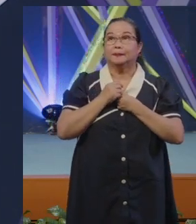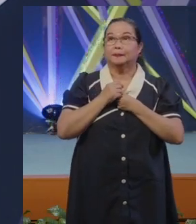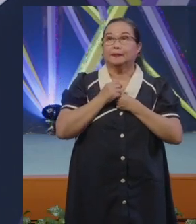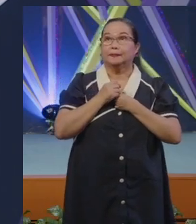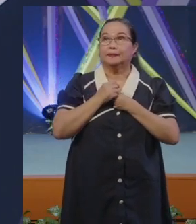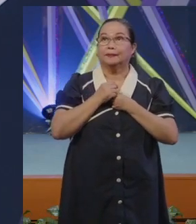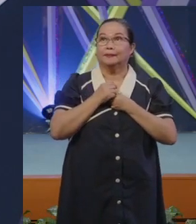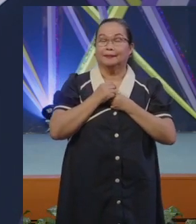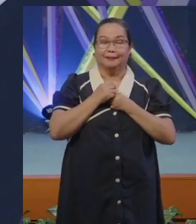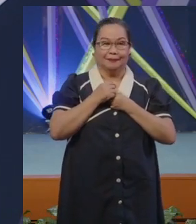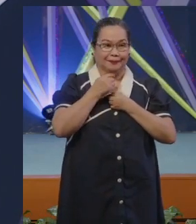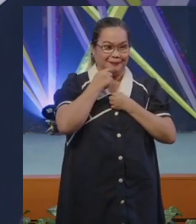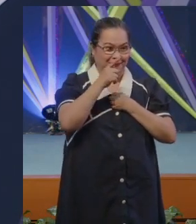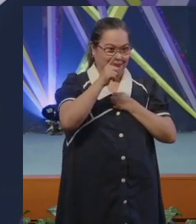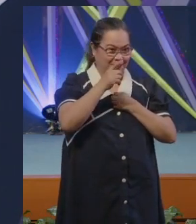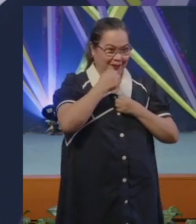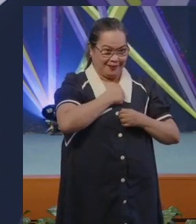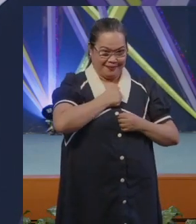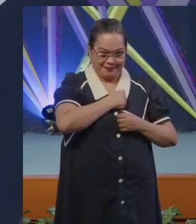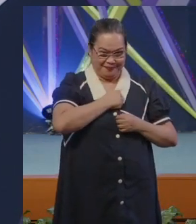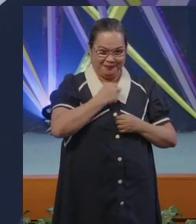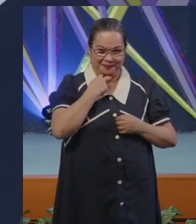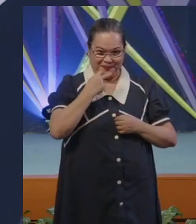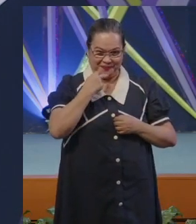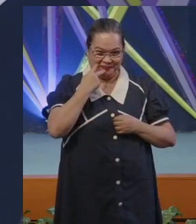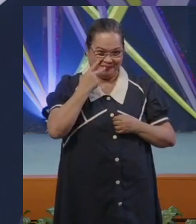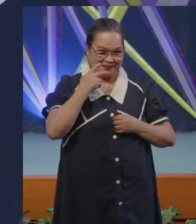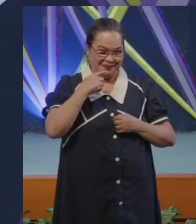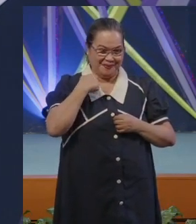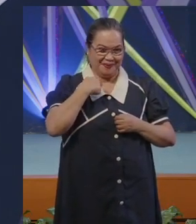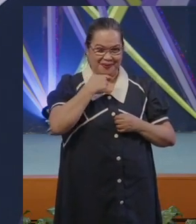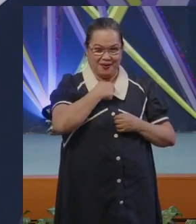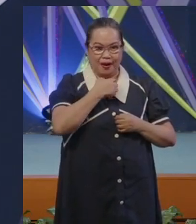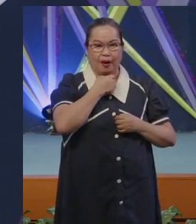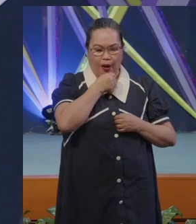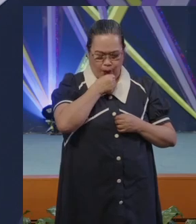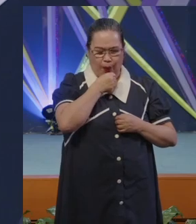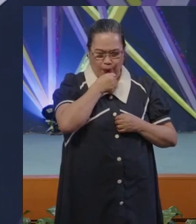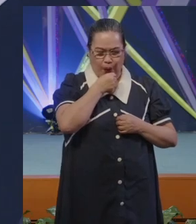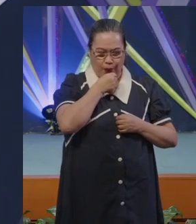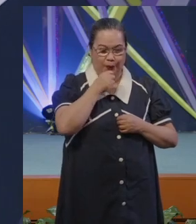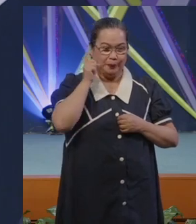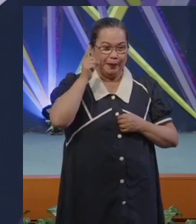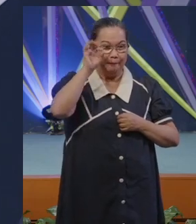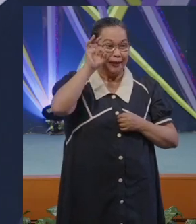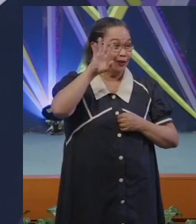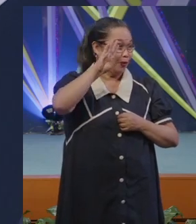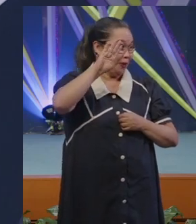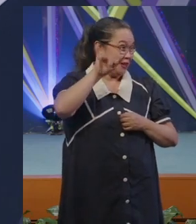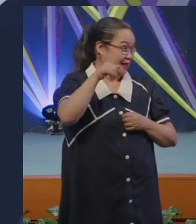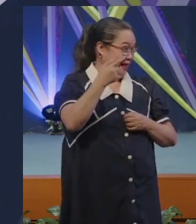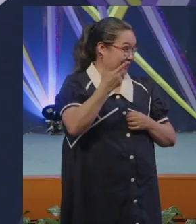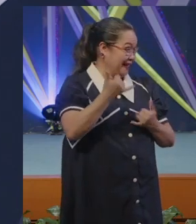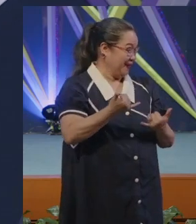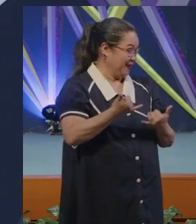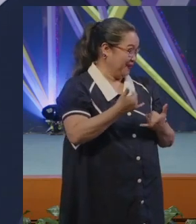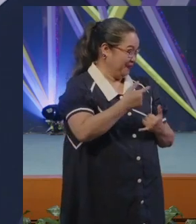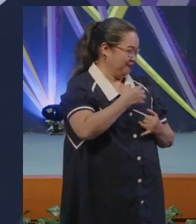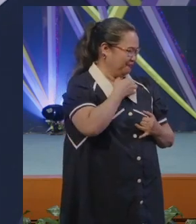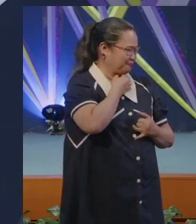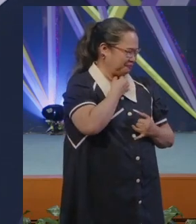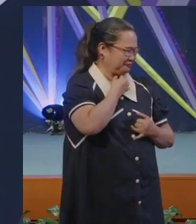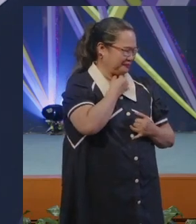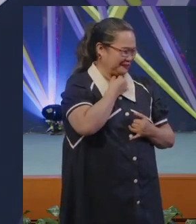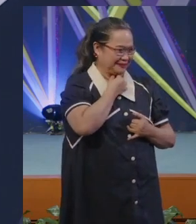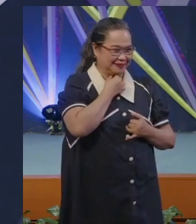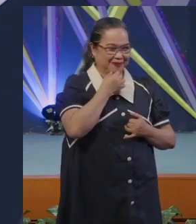Pagpaumanhin po ninyo ang aking boses, medyo meron po akong persistent cough. So, from time